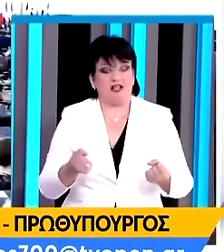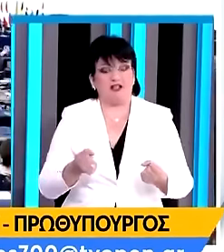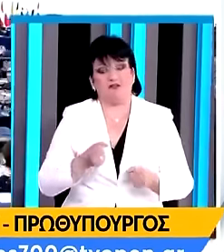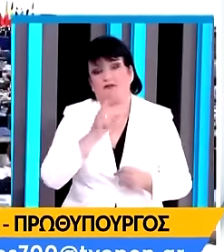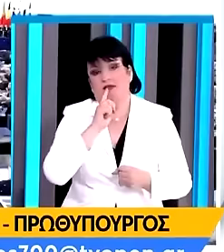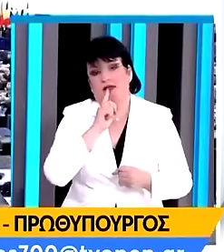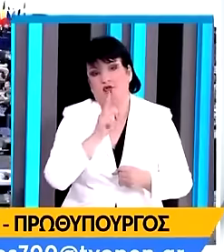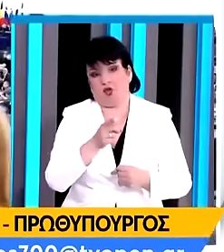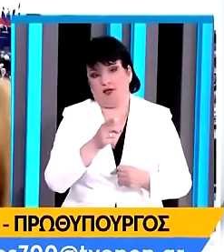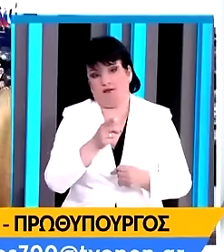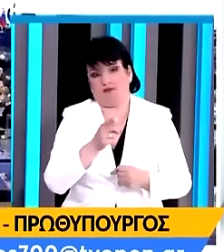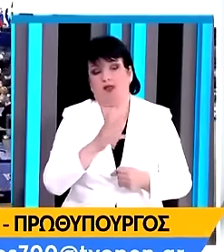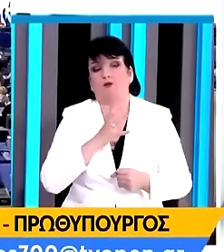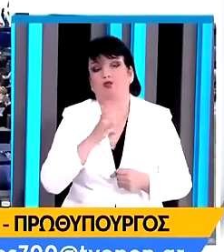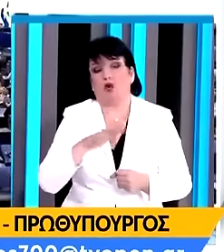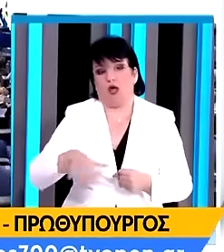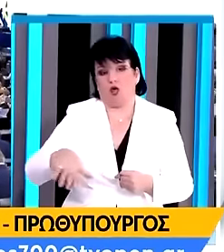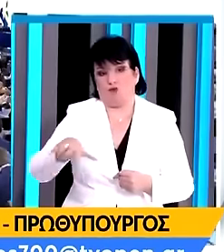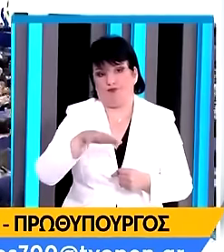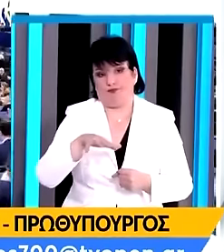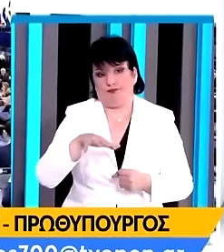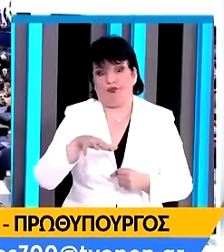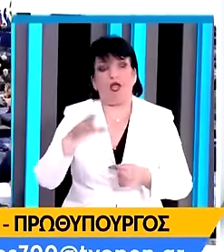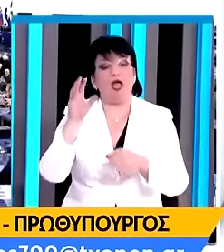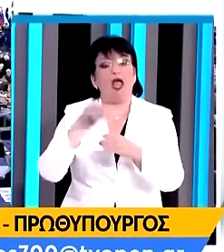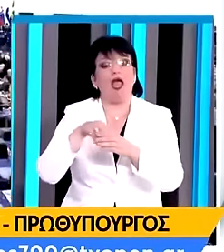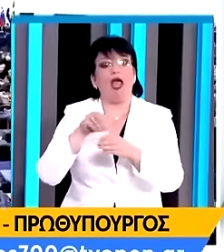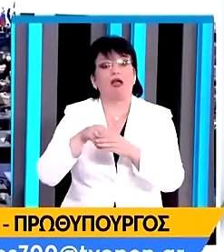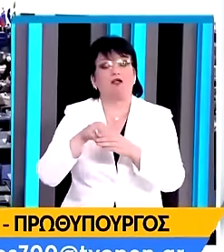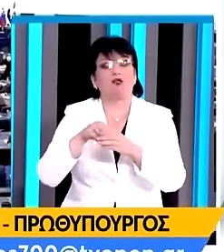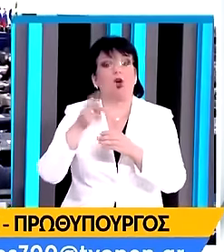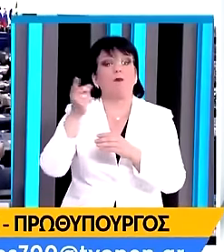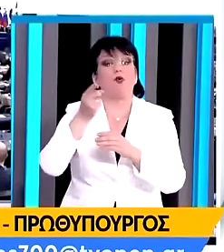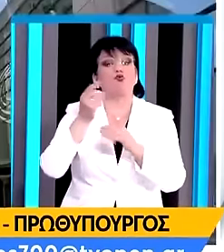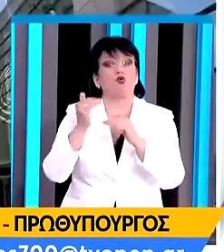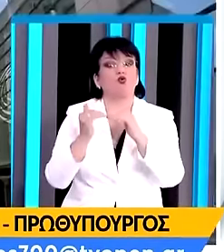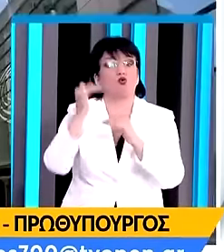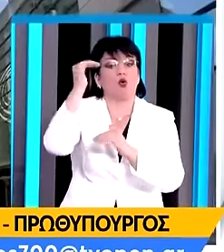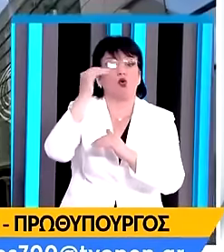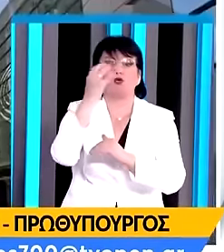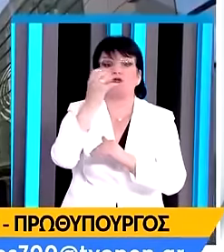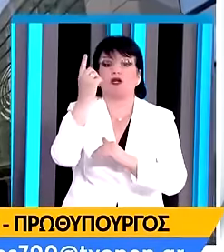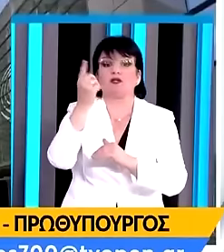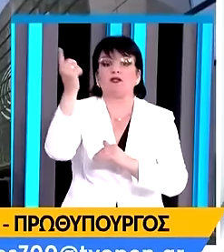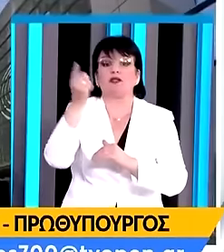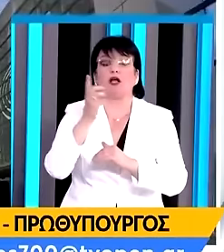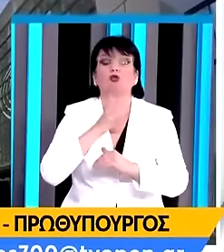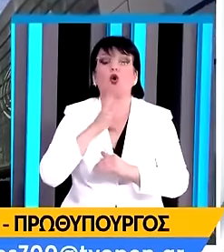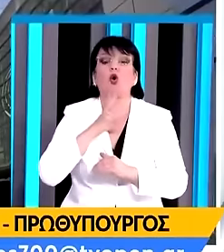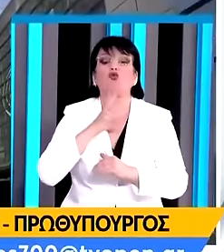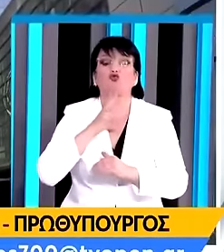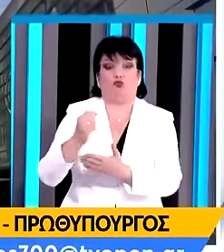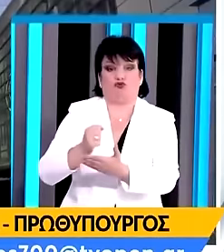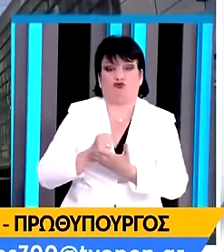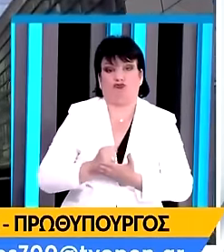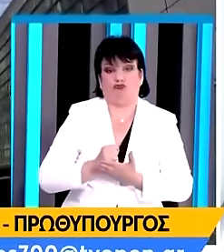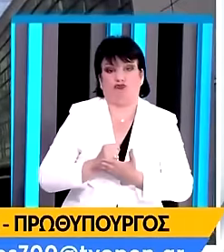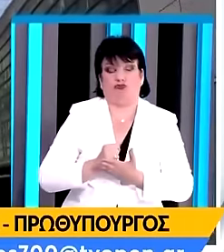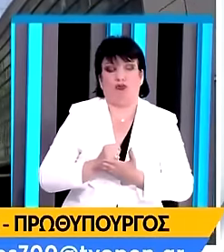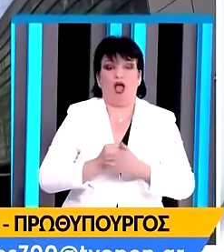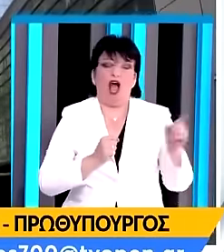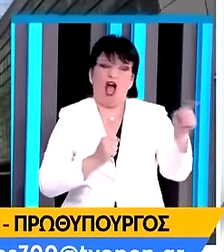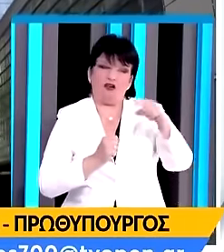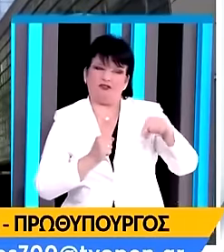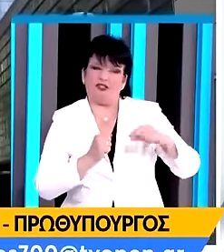τετραετίας. Πήραμε στις εκλογές ένα υψηλό ποσοστό. Το 41% μας το έδωσαν οι πολίτες. Και αυτοί που αμφισβητούν